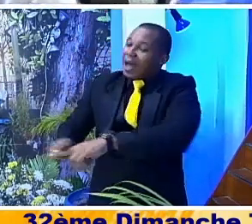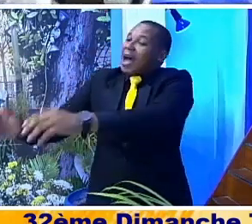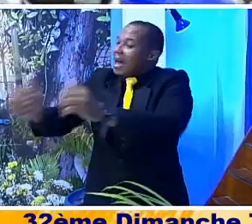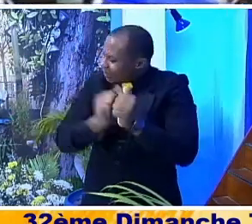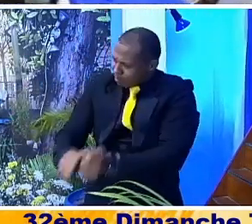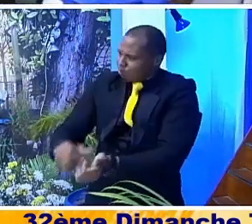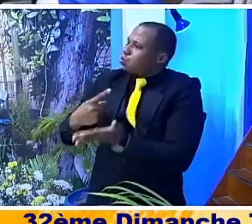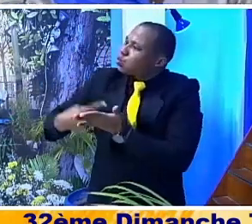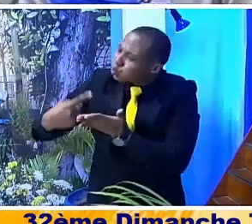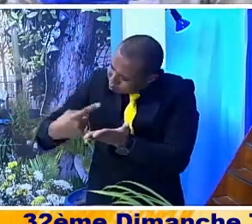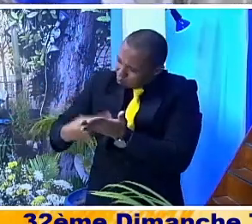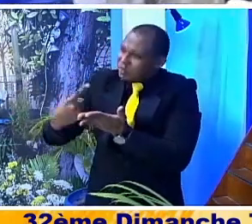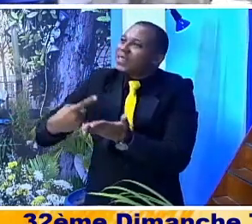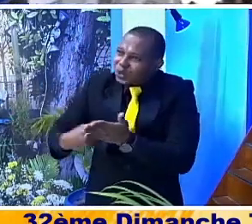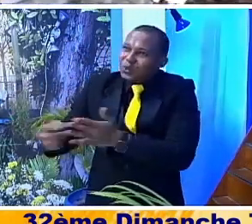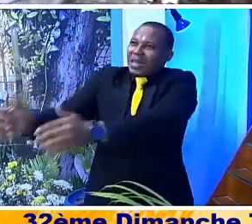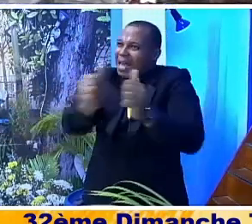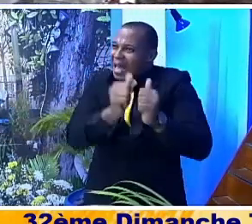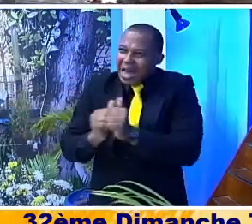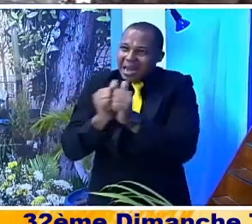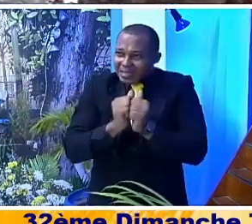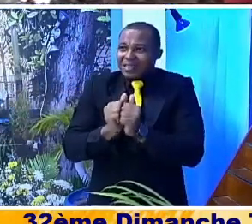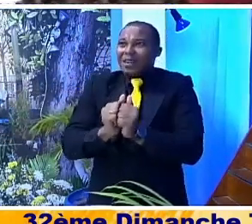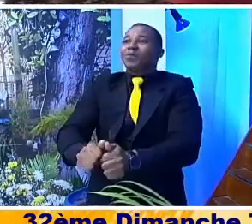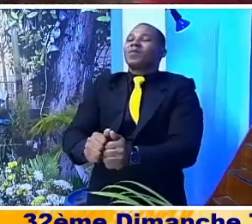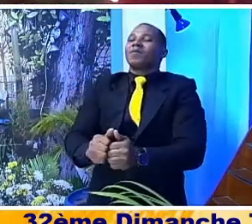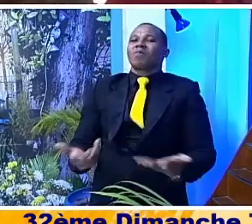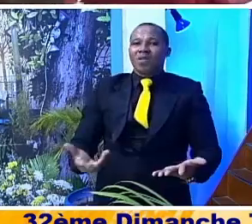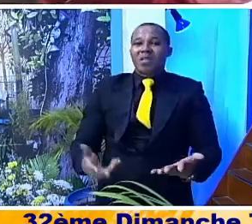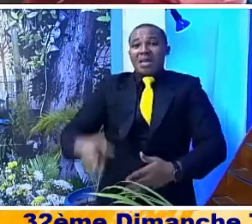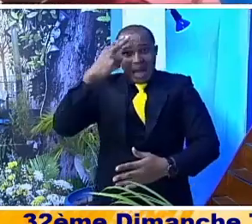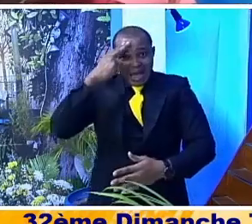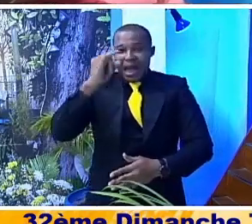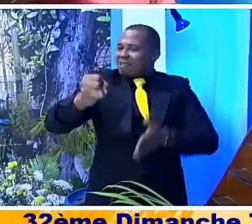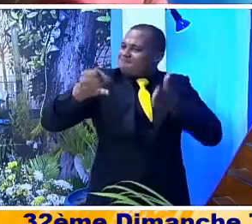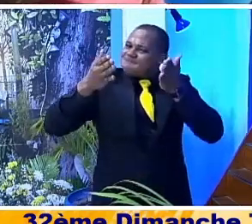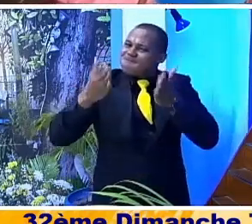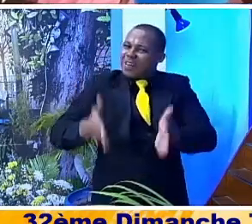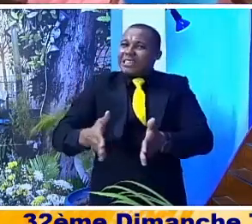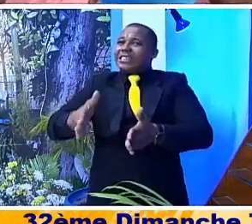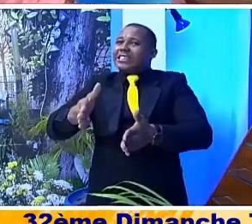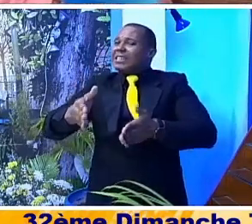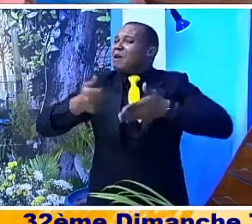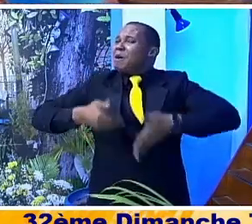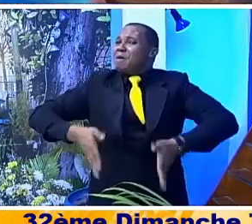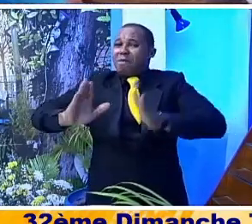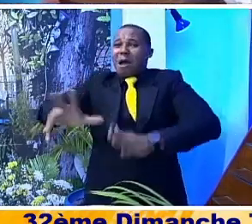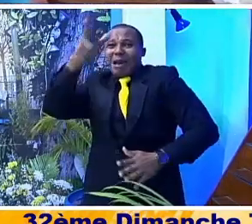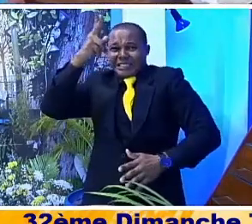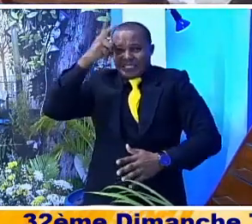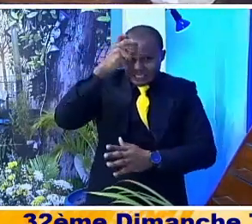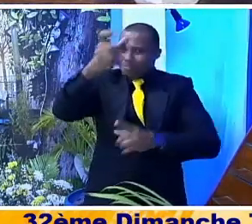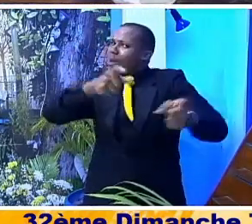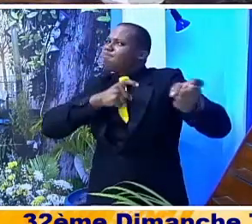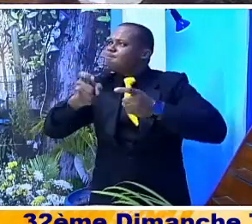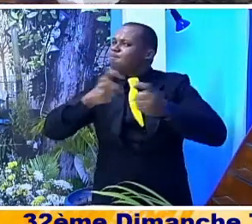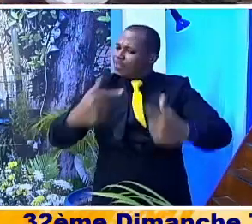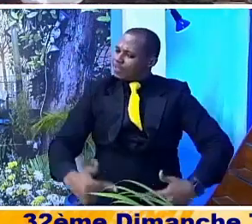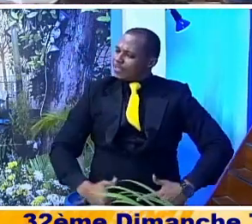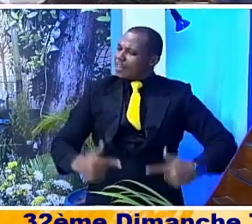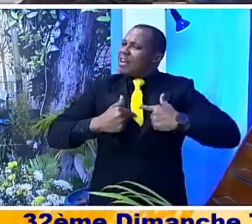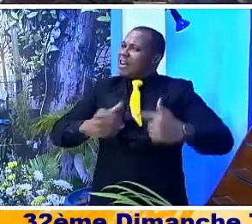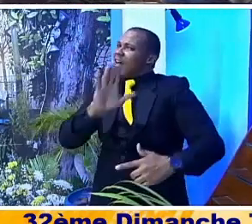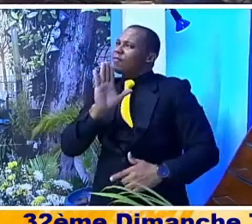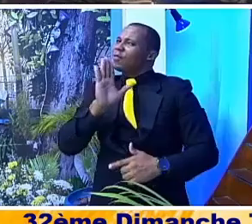ville. Et diable là qui ça le fait, il fait orgueil ou vin plus gros. Il faut penser que sans